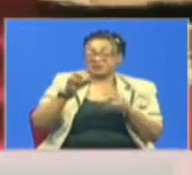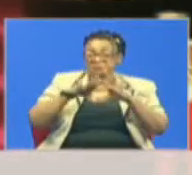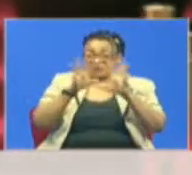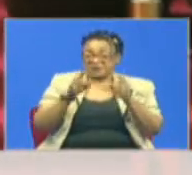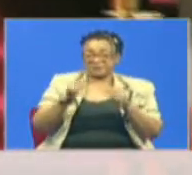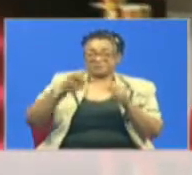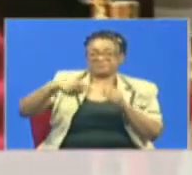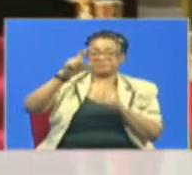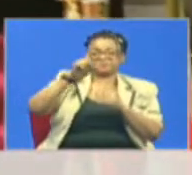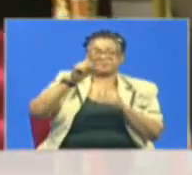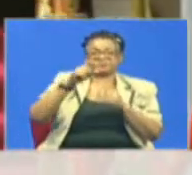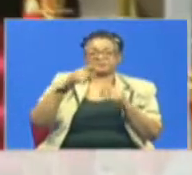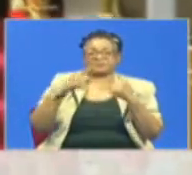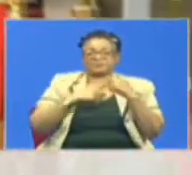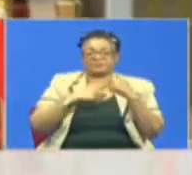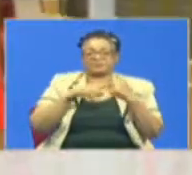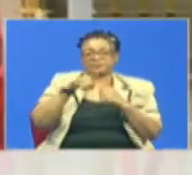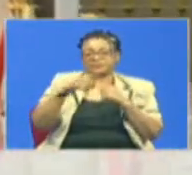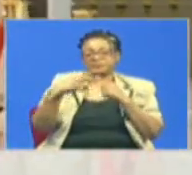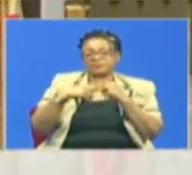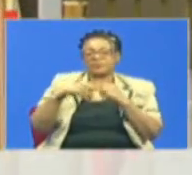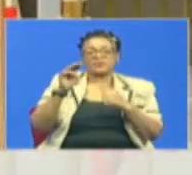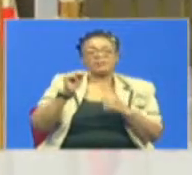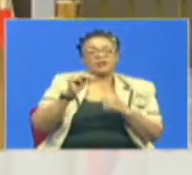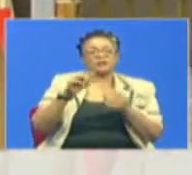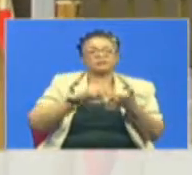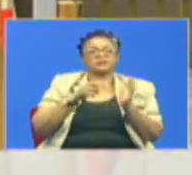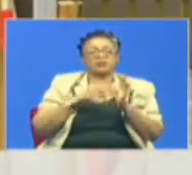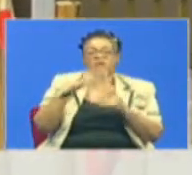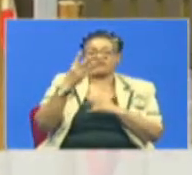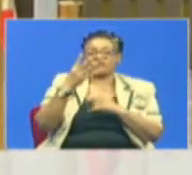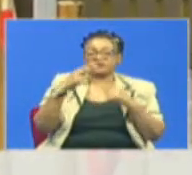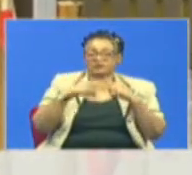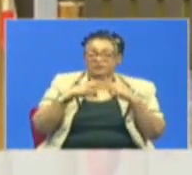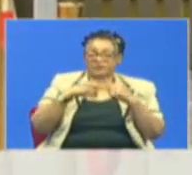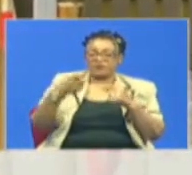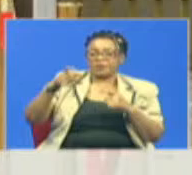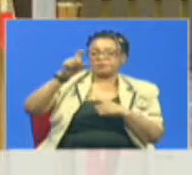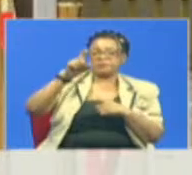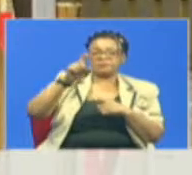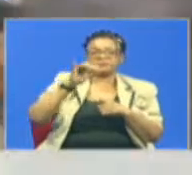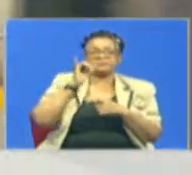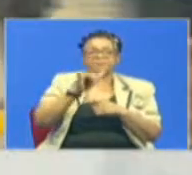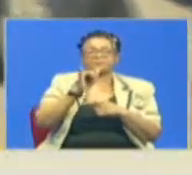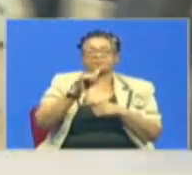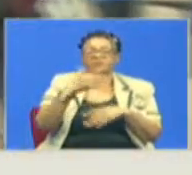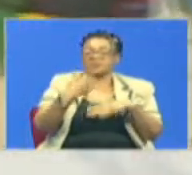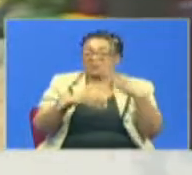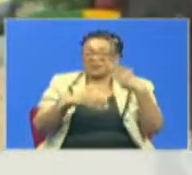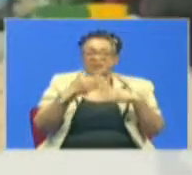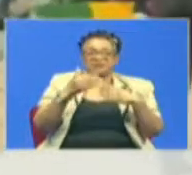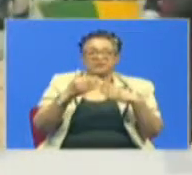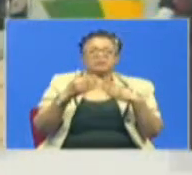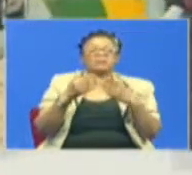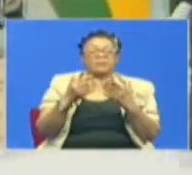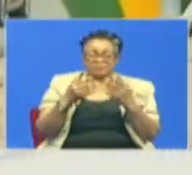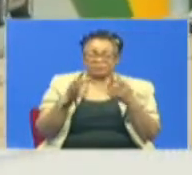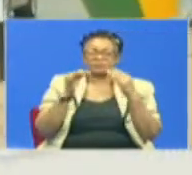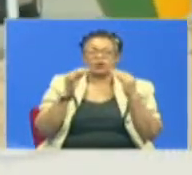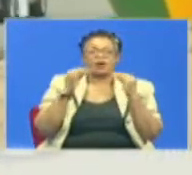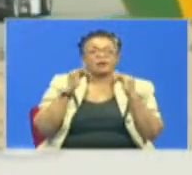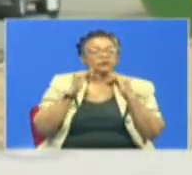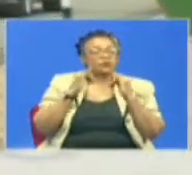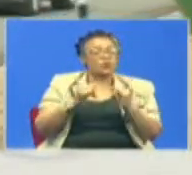bilioni 6.7 ambayo ni 46% ya nyongeza. Mradi wa ujenzi wa nyumba za bei nafuu pia unatarajiwa